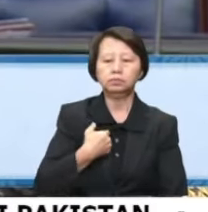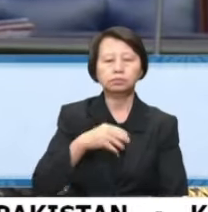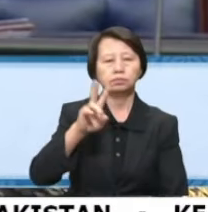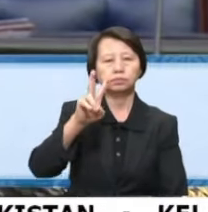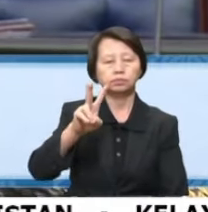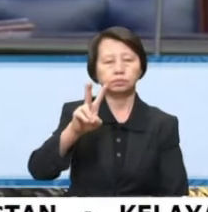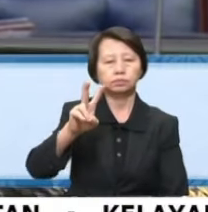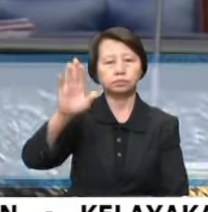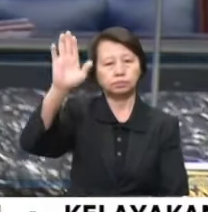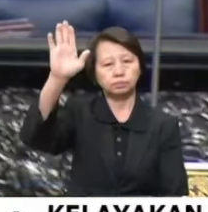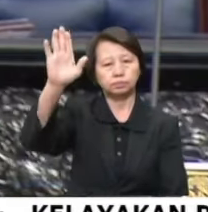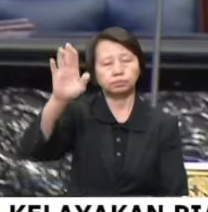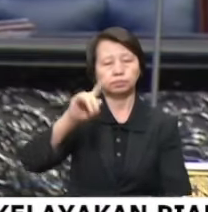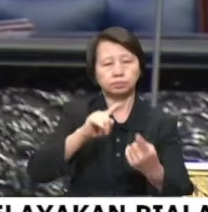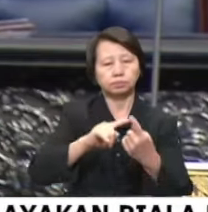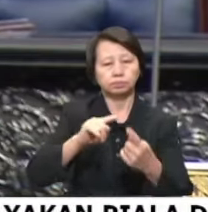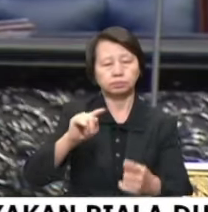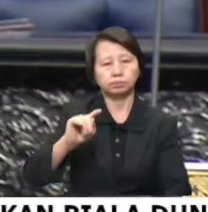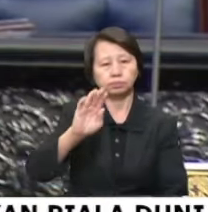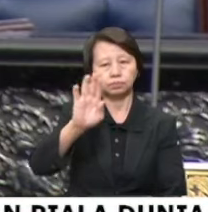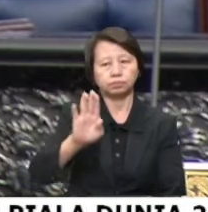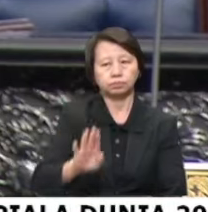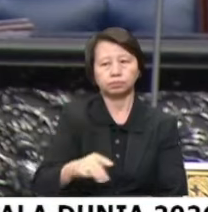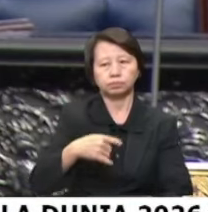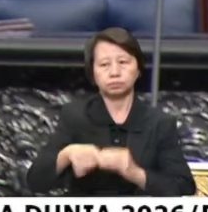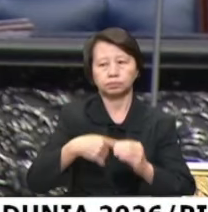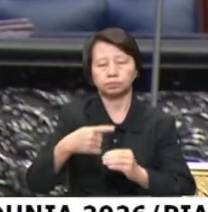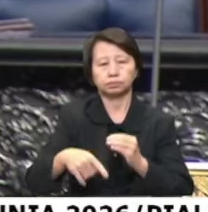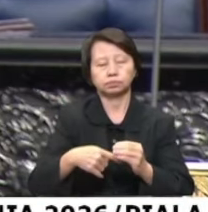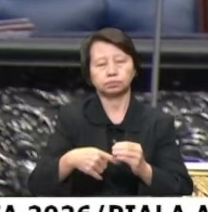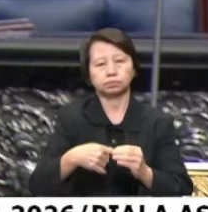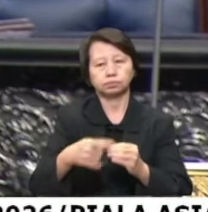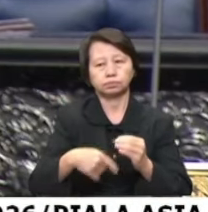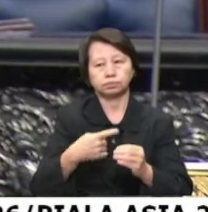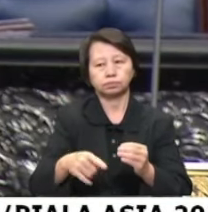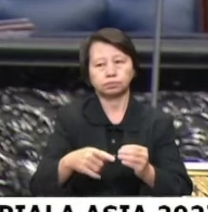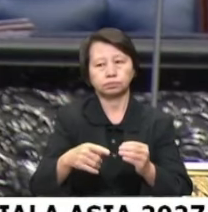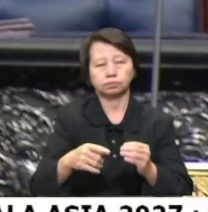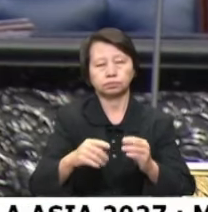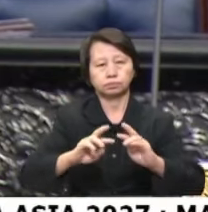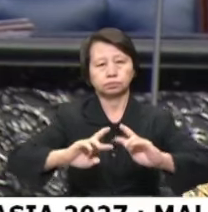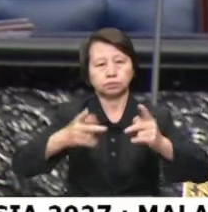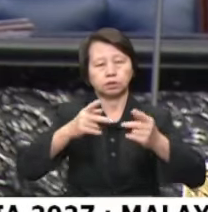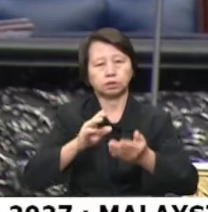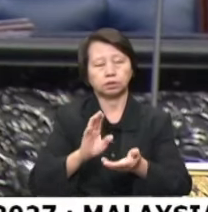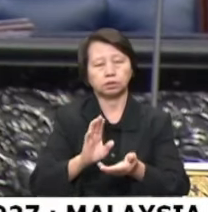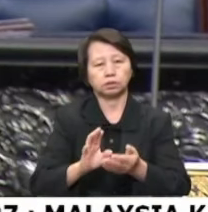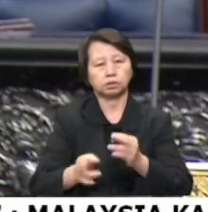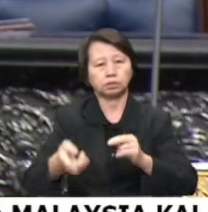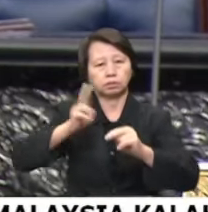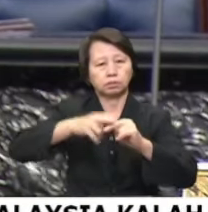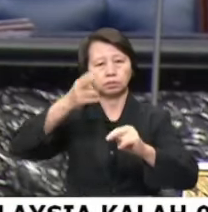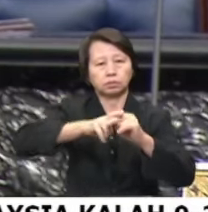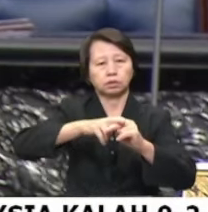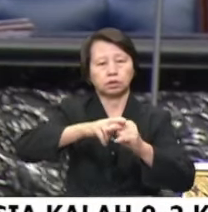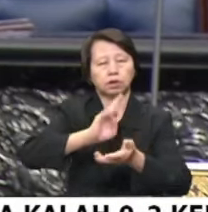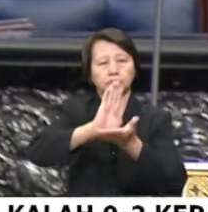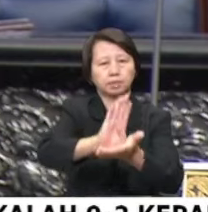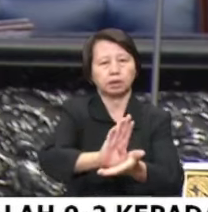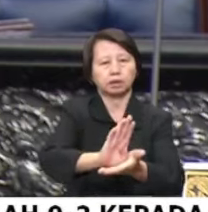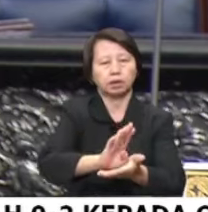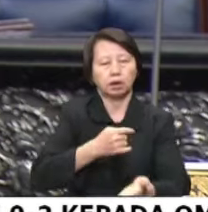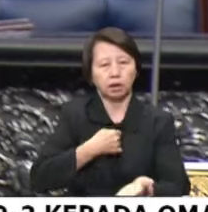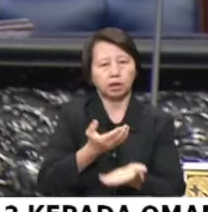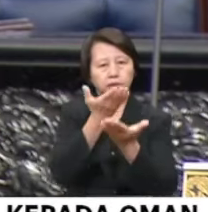dua soalan atau lebih kepada cadangan, iaitu berkaitan dengan peningkatan bantuan kepada isi rumah. Saya